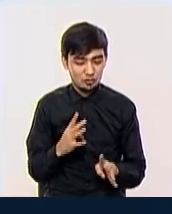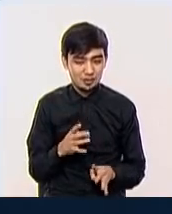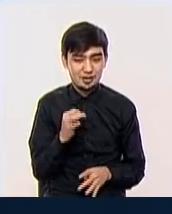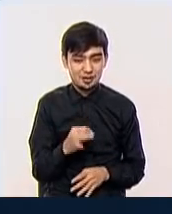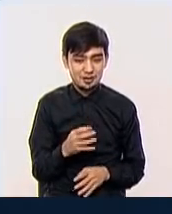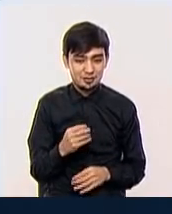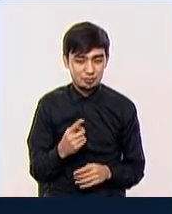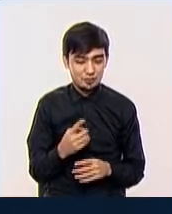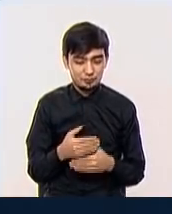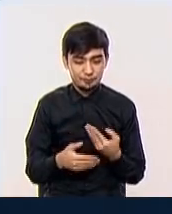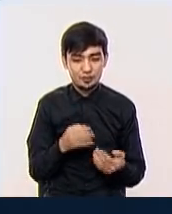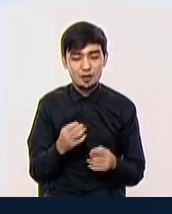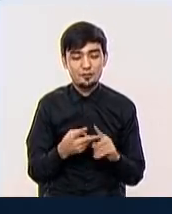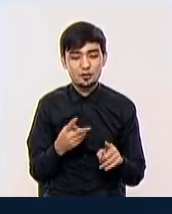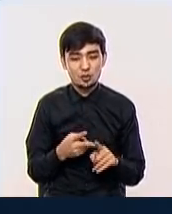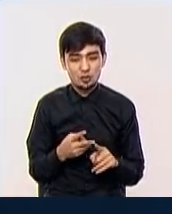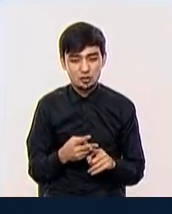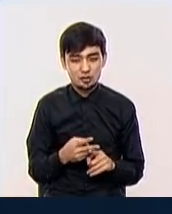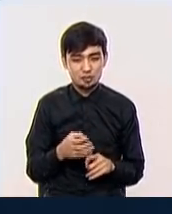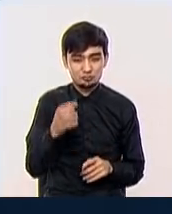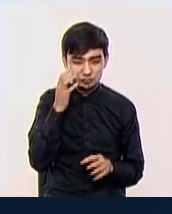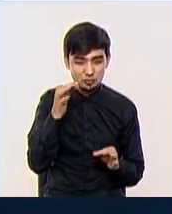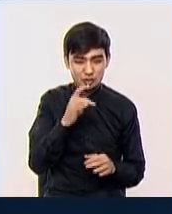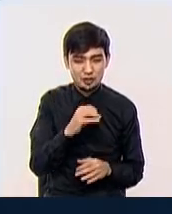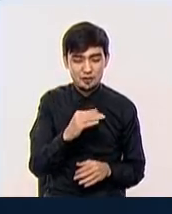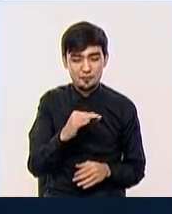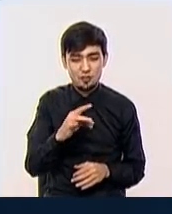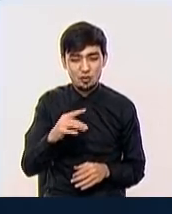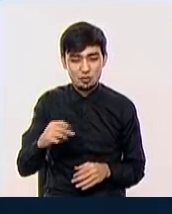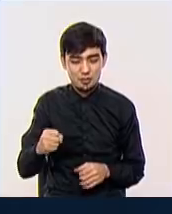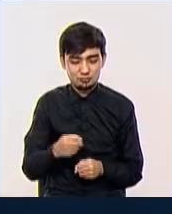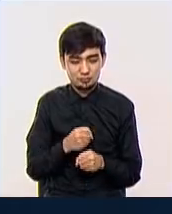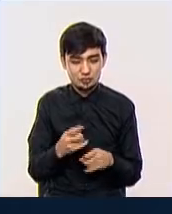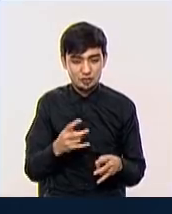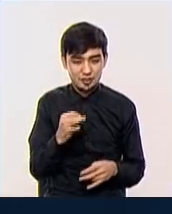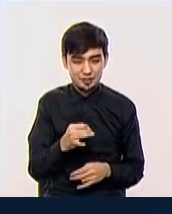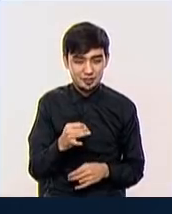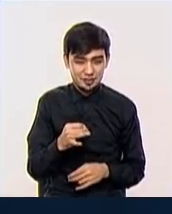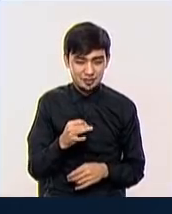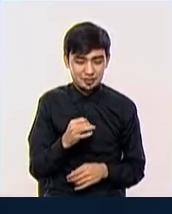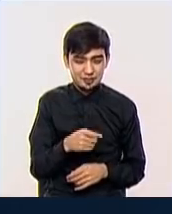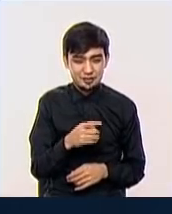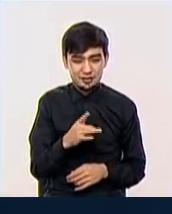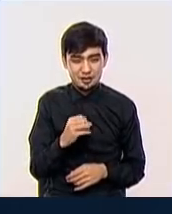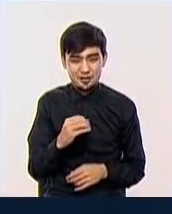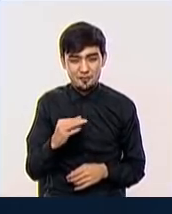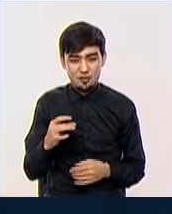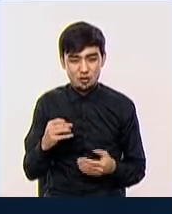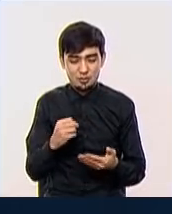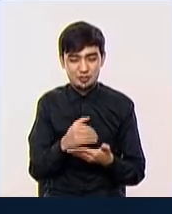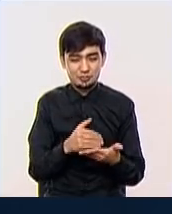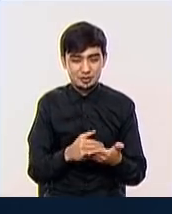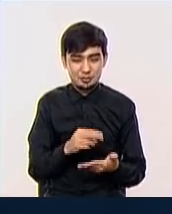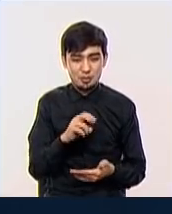бір қадам. Екінші қадам негізі саяси реформа болу керек. Негізі мысалға қазір мына саяси тізім дейді ғой, партийный